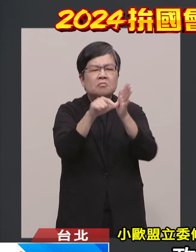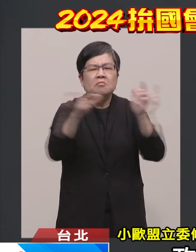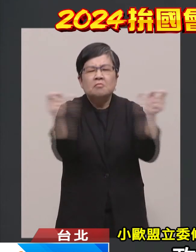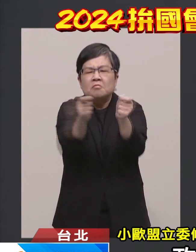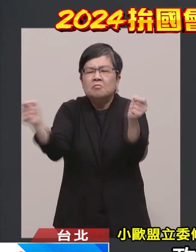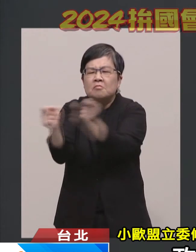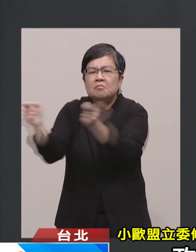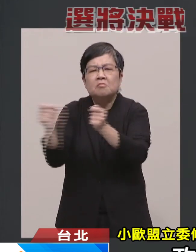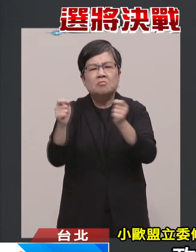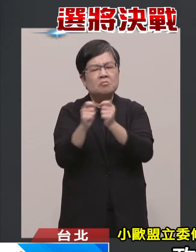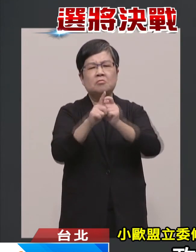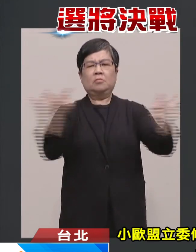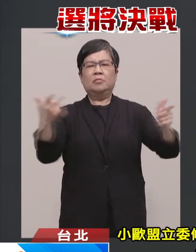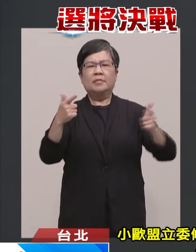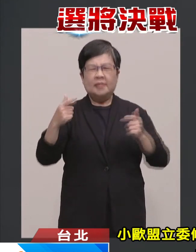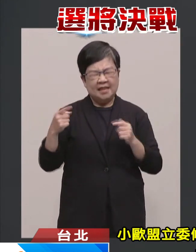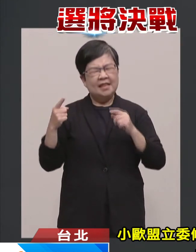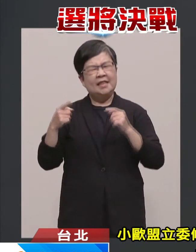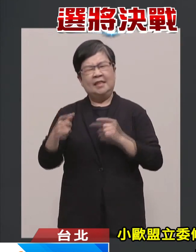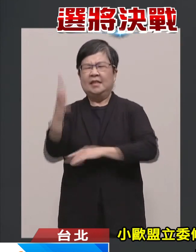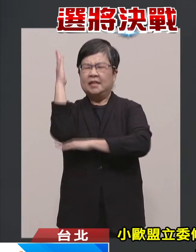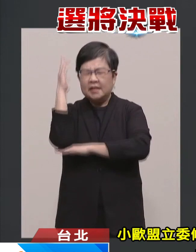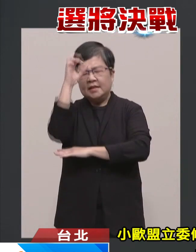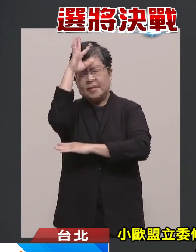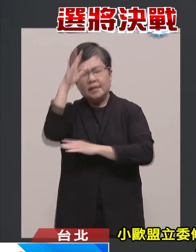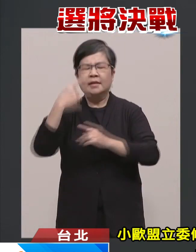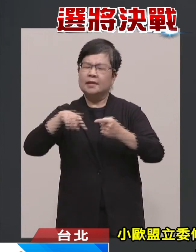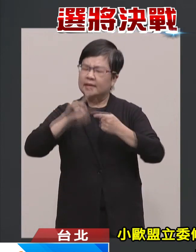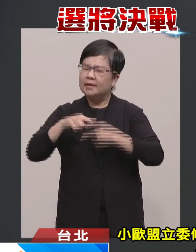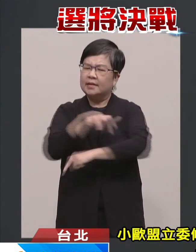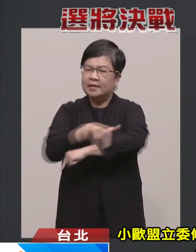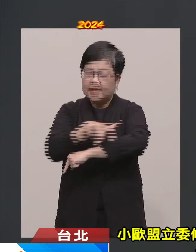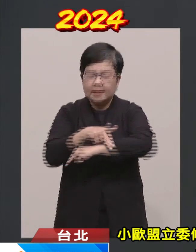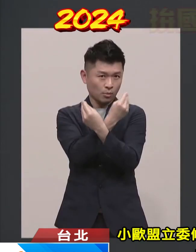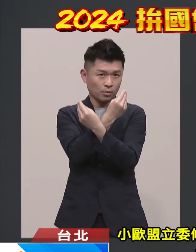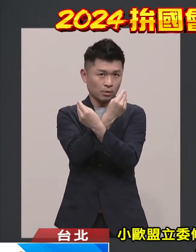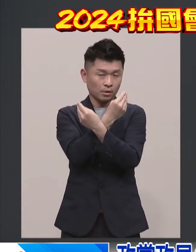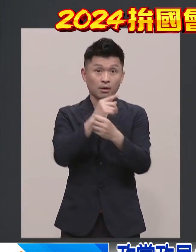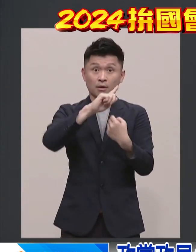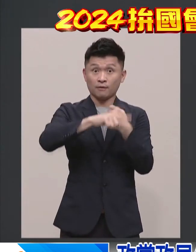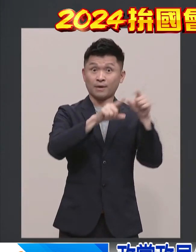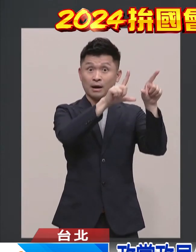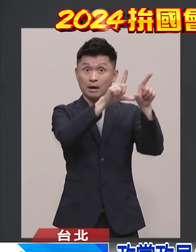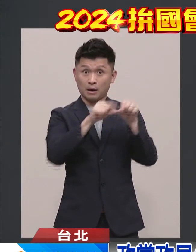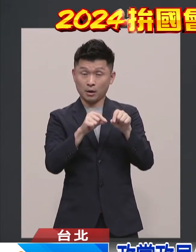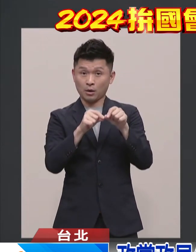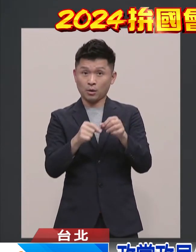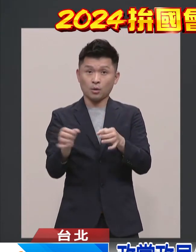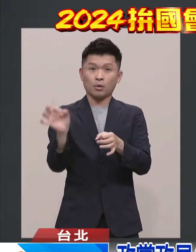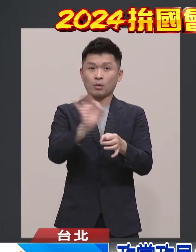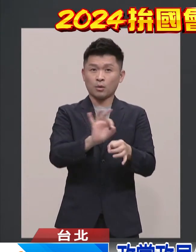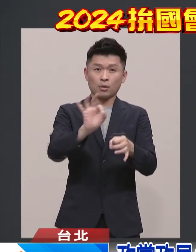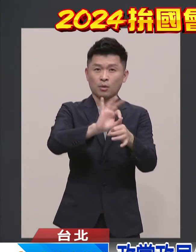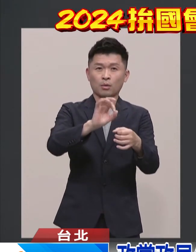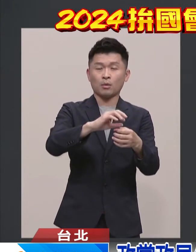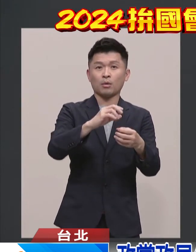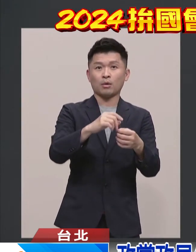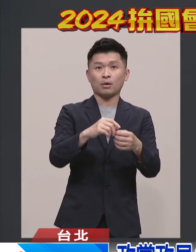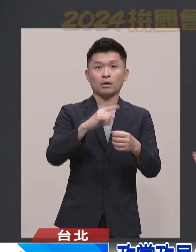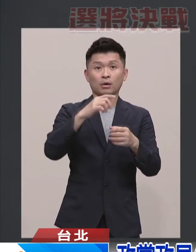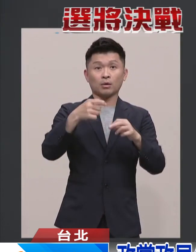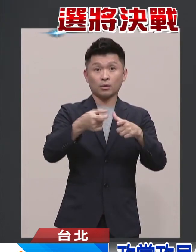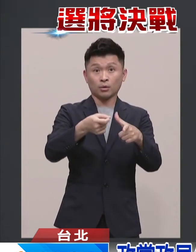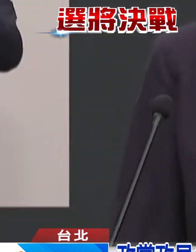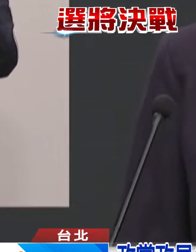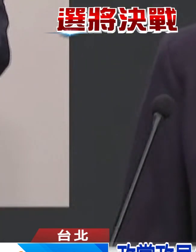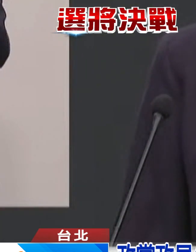设计，照理说应该是要让小党、小政党有机会进入到国会。 由台湾激进、小欧盟与台湾绿党等也在同日召